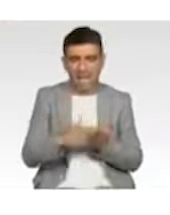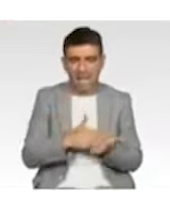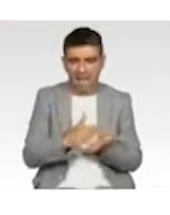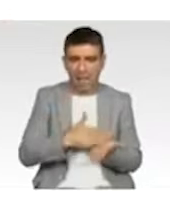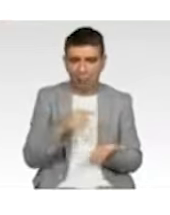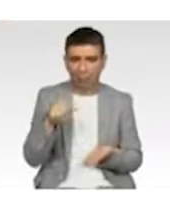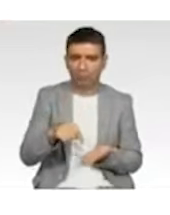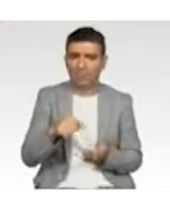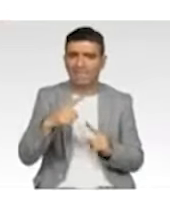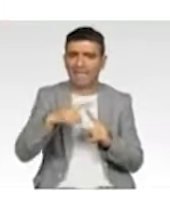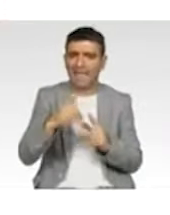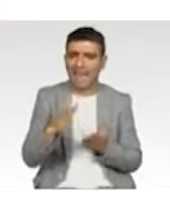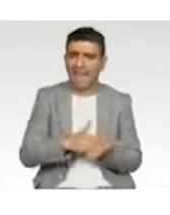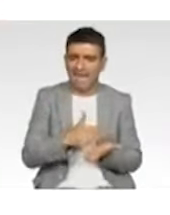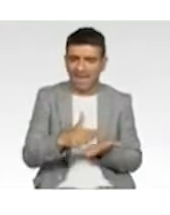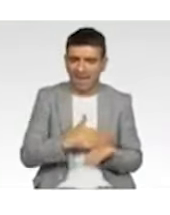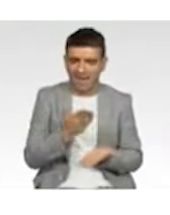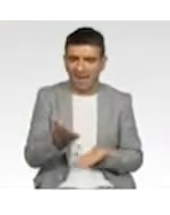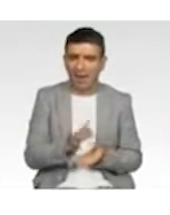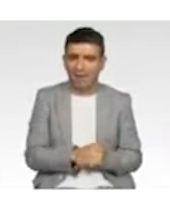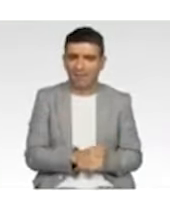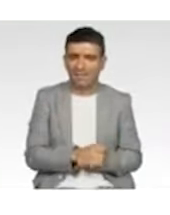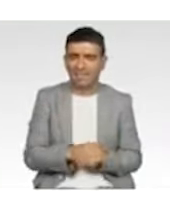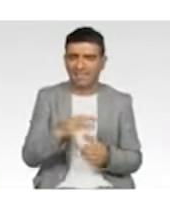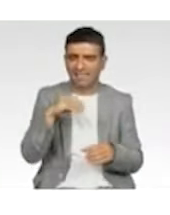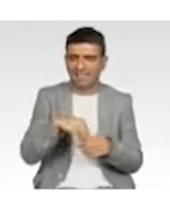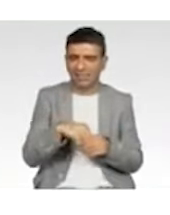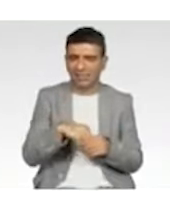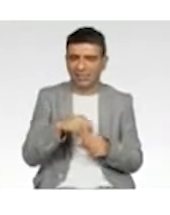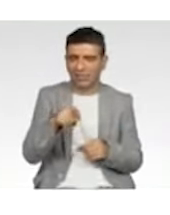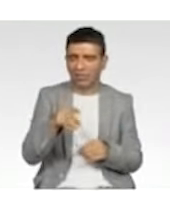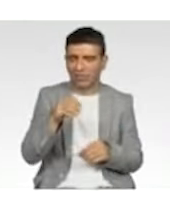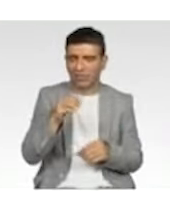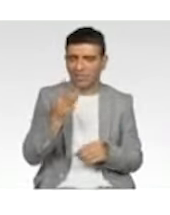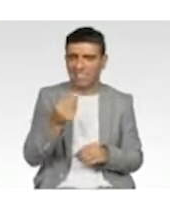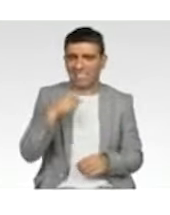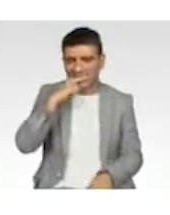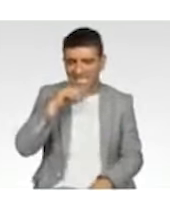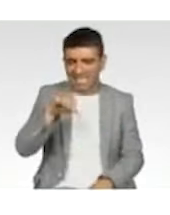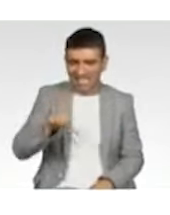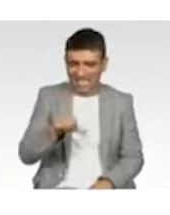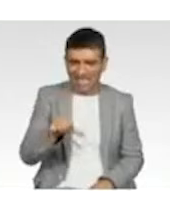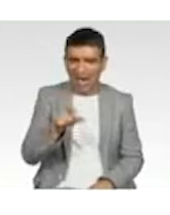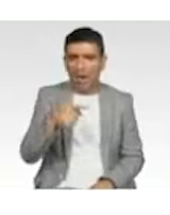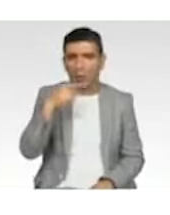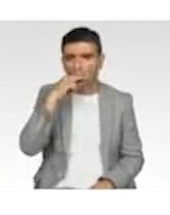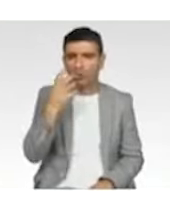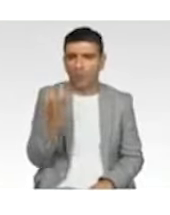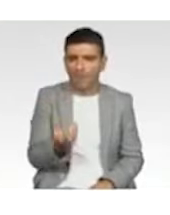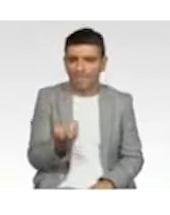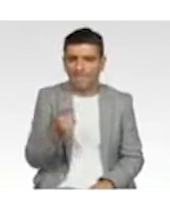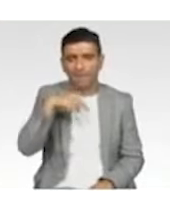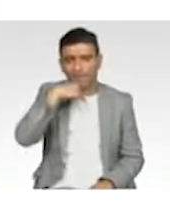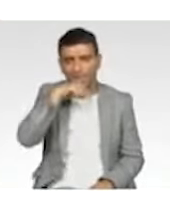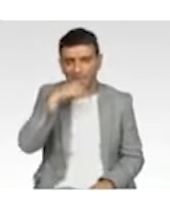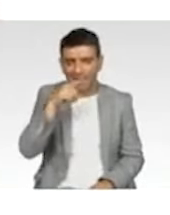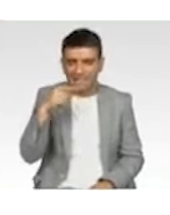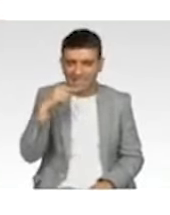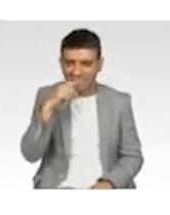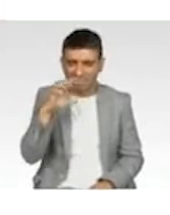buranın tereyağı, bizim tereyağımız. İçine konulacaklar işte zeytinyağı, domates, biber